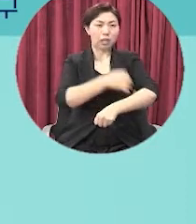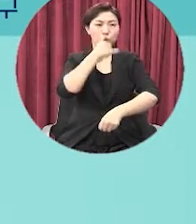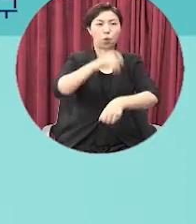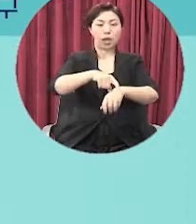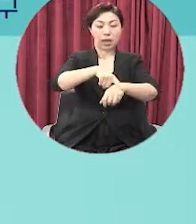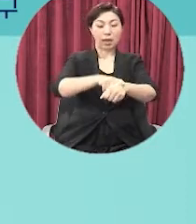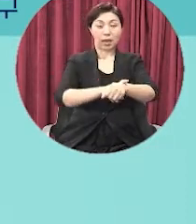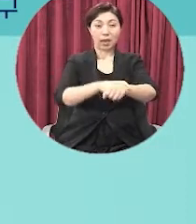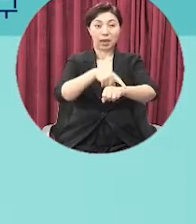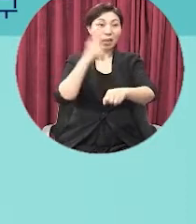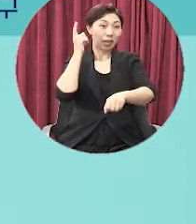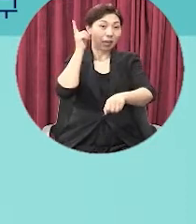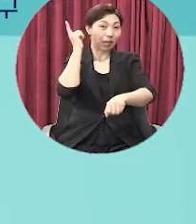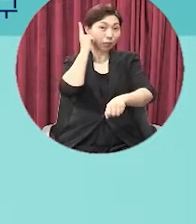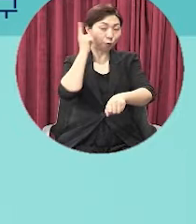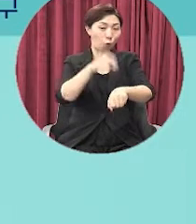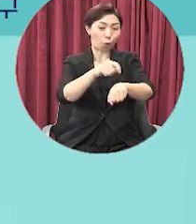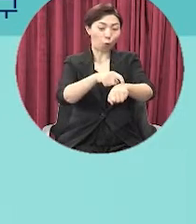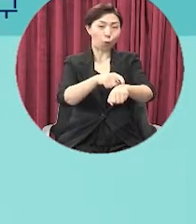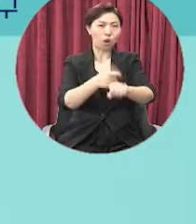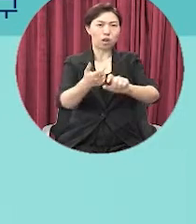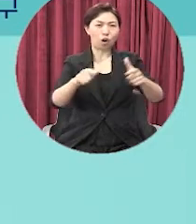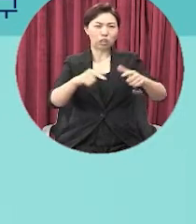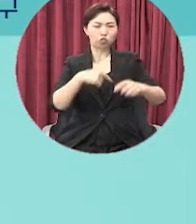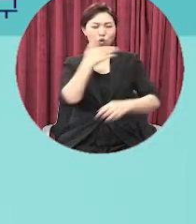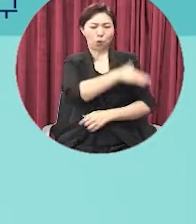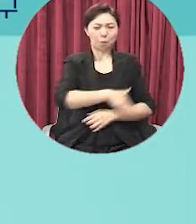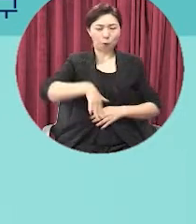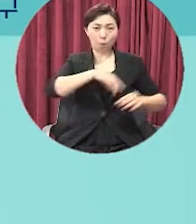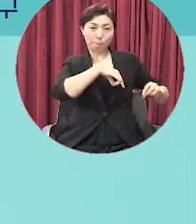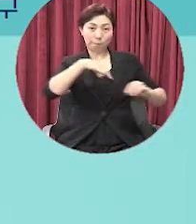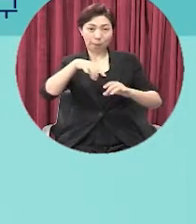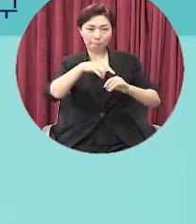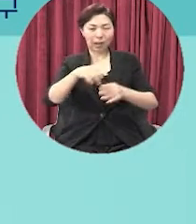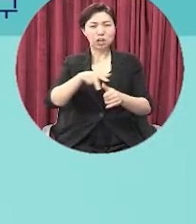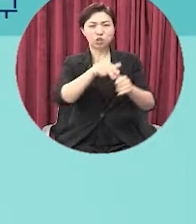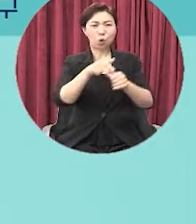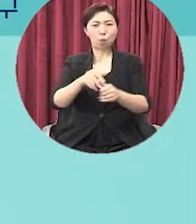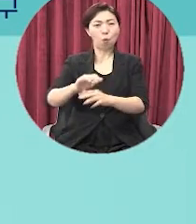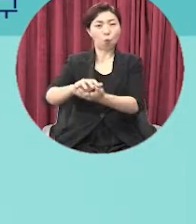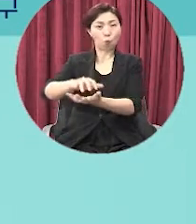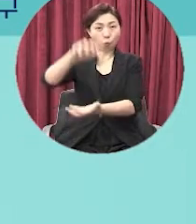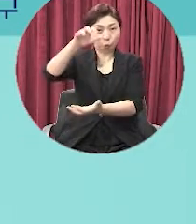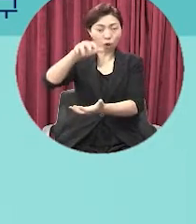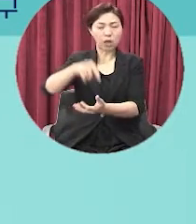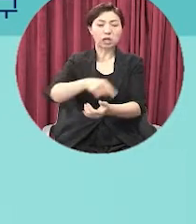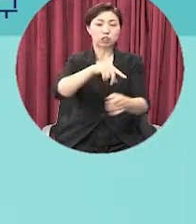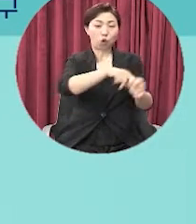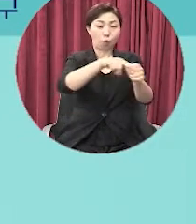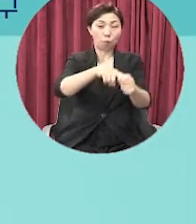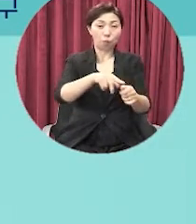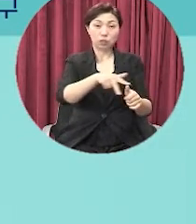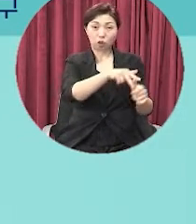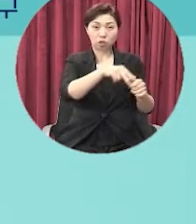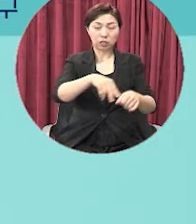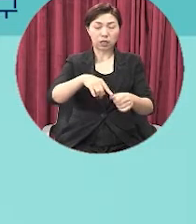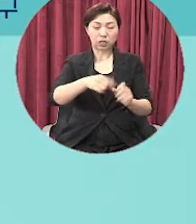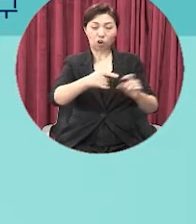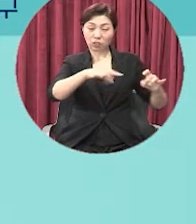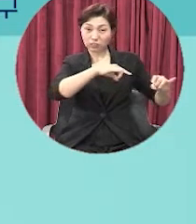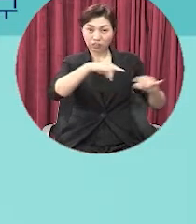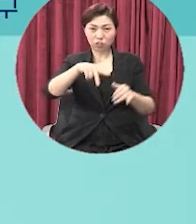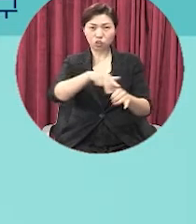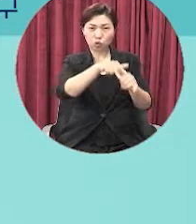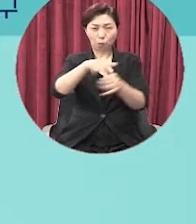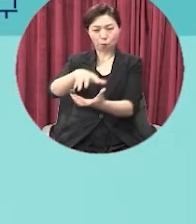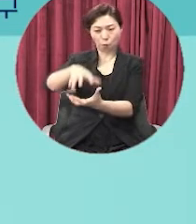공조 학에서 타임 시리즈 로 뭐야 될 문제이기 때문에 우리가 이런 회사들의 용대 입하 들을 묶어서 표현하는 방법을 제안해서